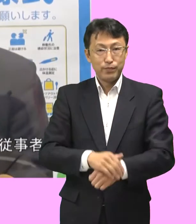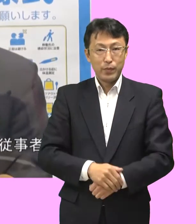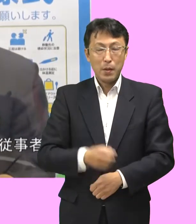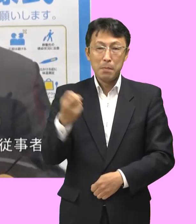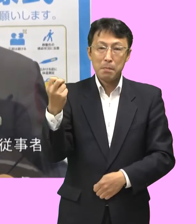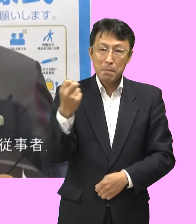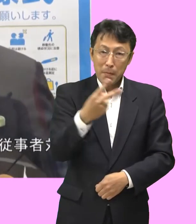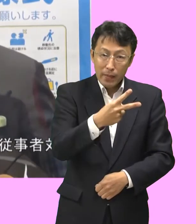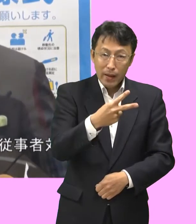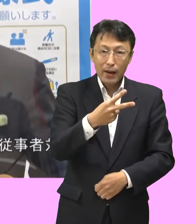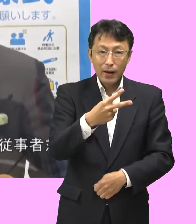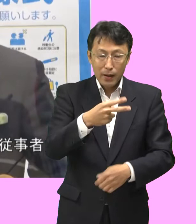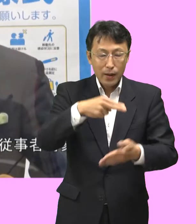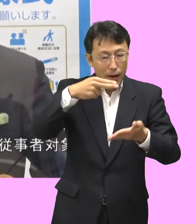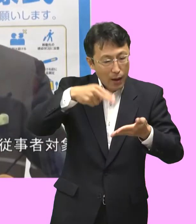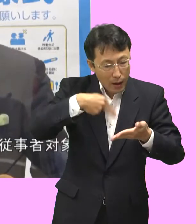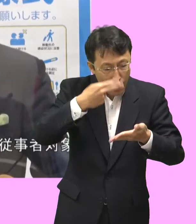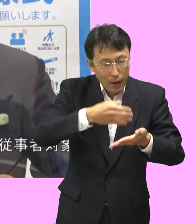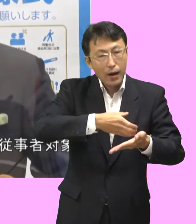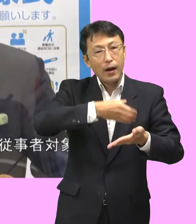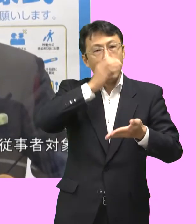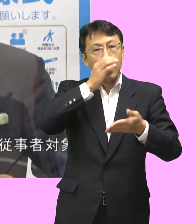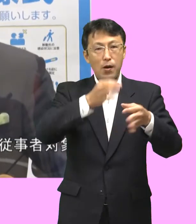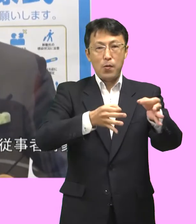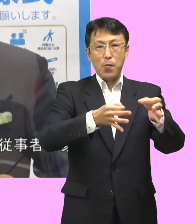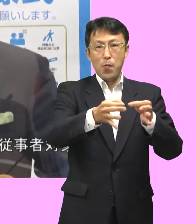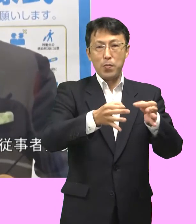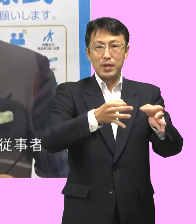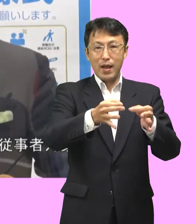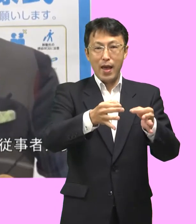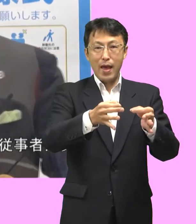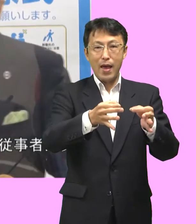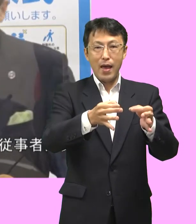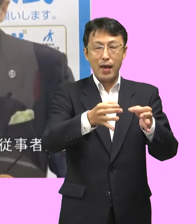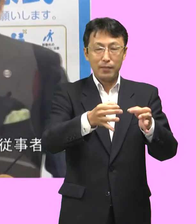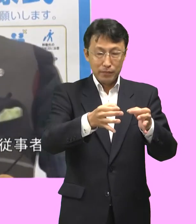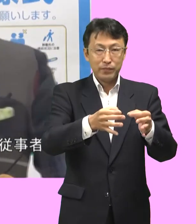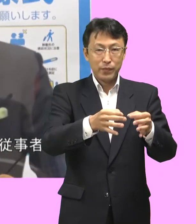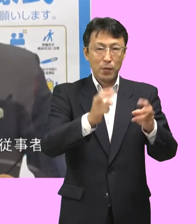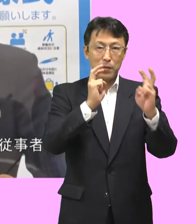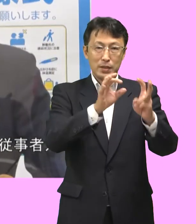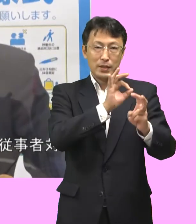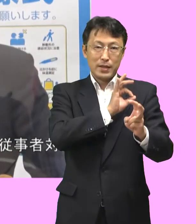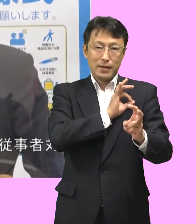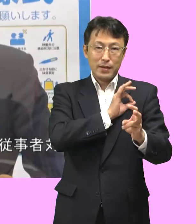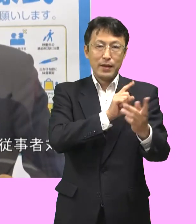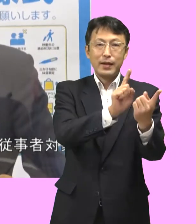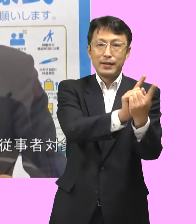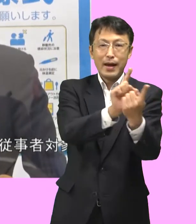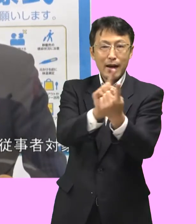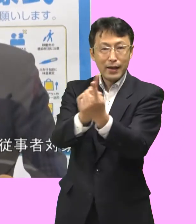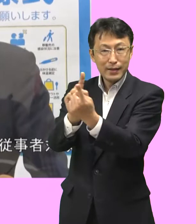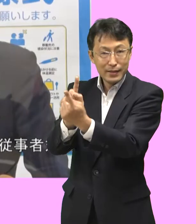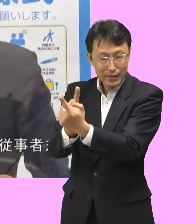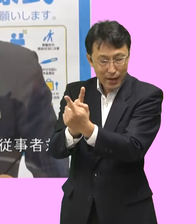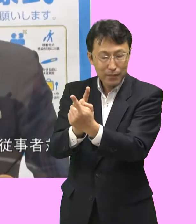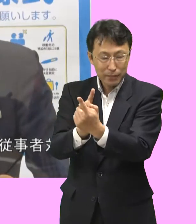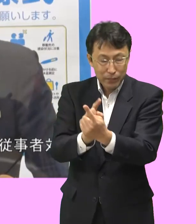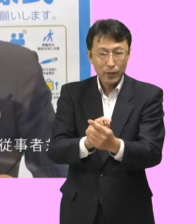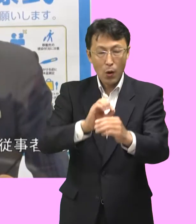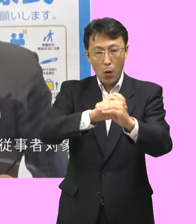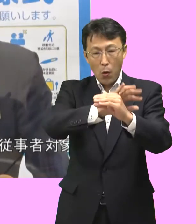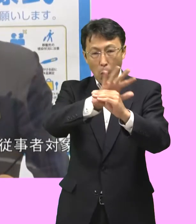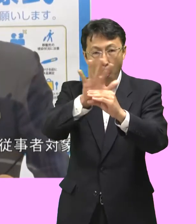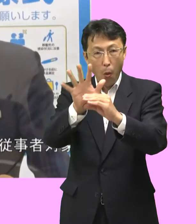を伴う、飲食店の、従事者を対象にいたしまして、新型コロナウイルス検査相談を実施する